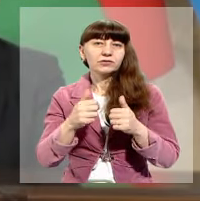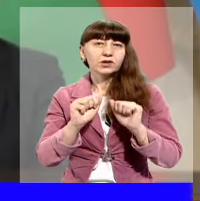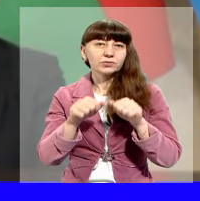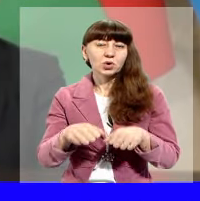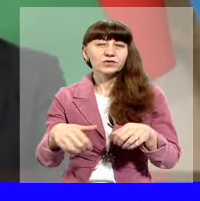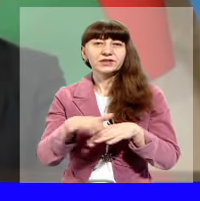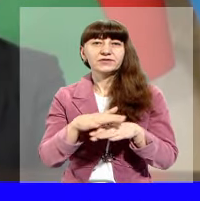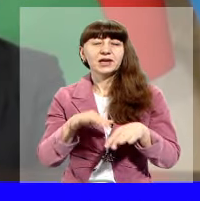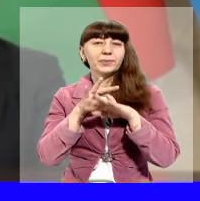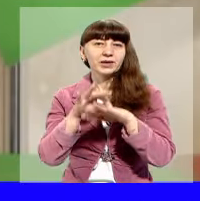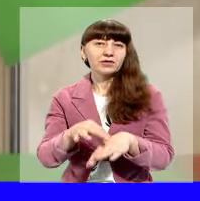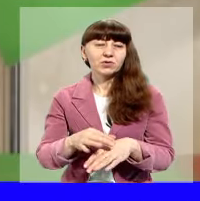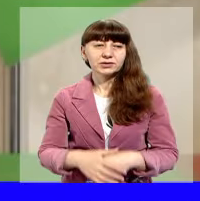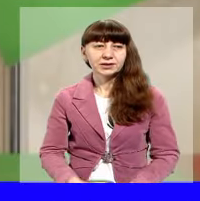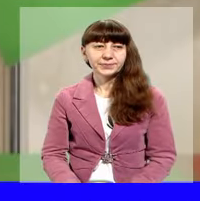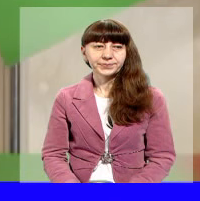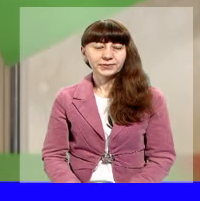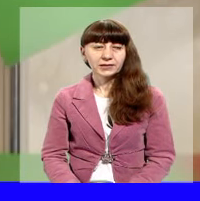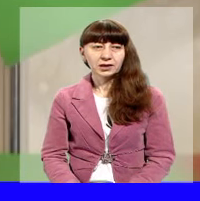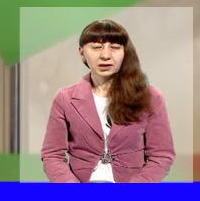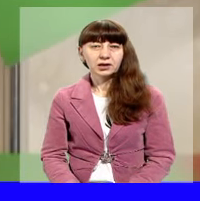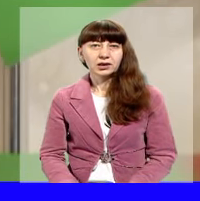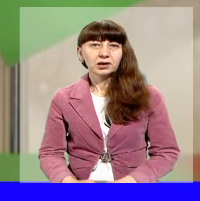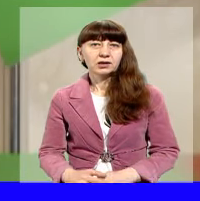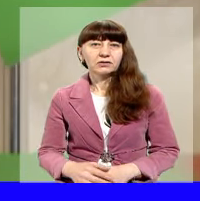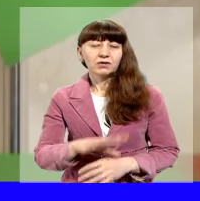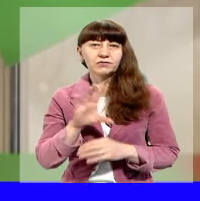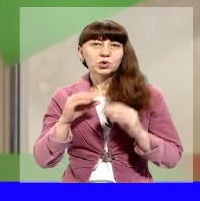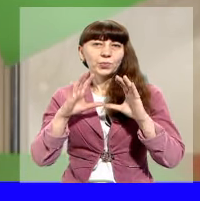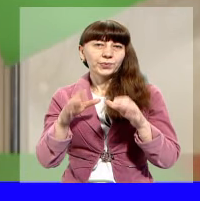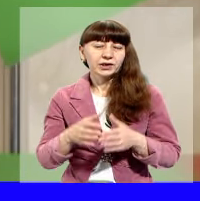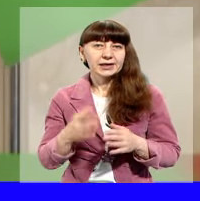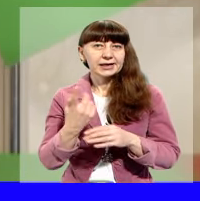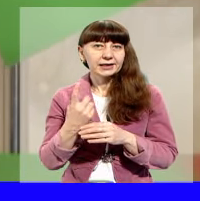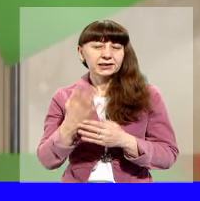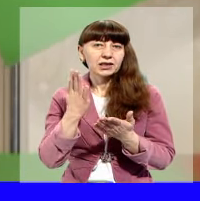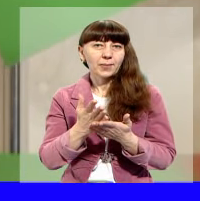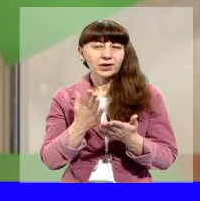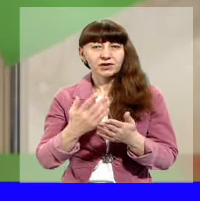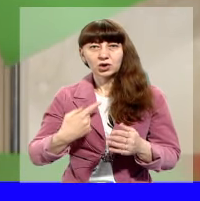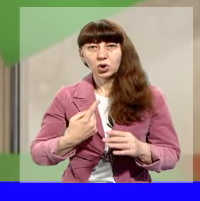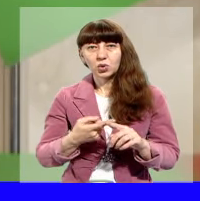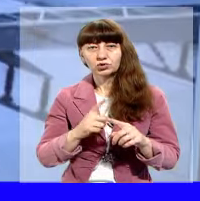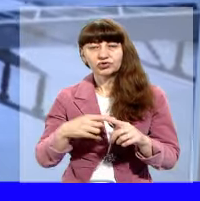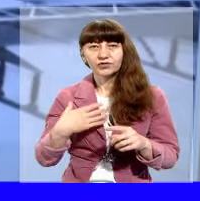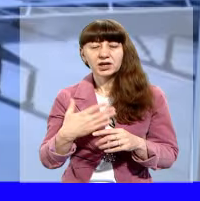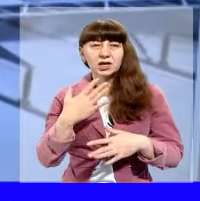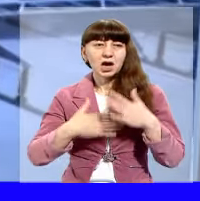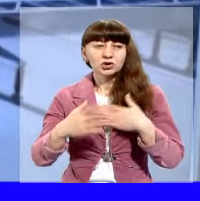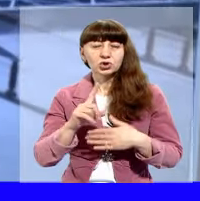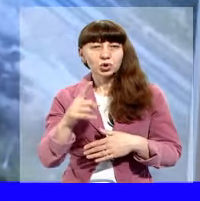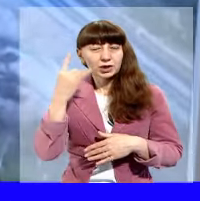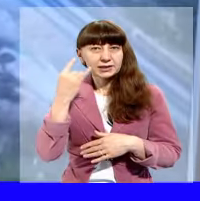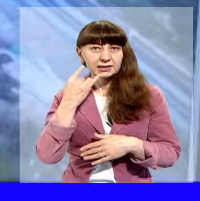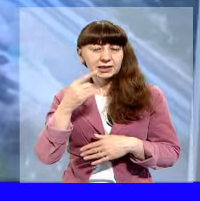Бұл стратегиялық сала. Қазақстанда, Әзербайжанда сенімді серіктестер ретінде бұл бағытта тығыз қарым-қатынас жасап жатқаны қуантады.